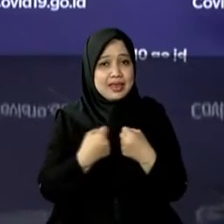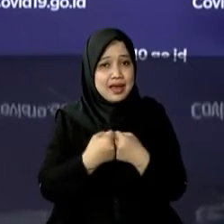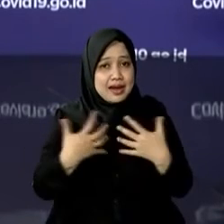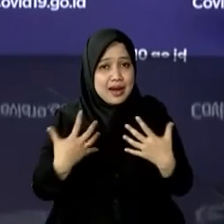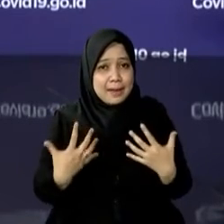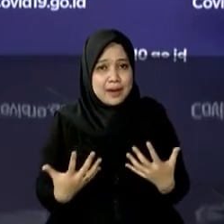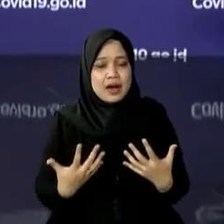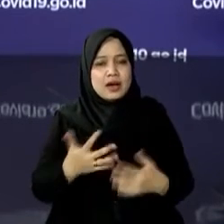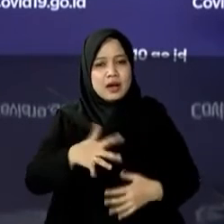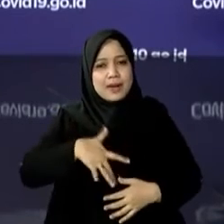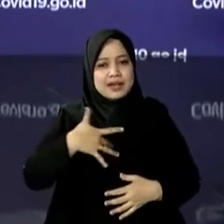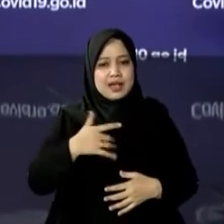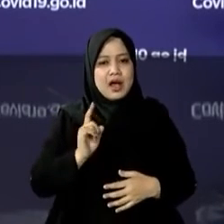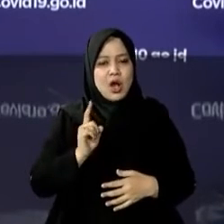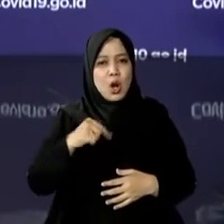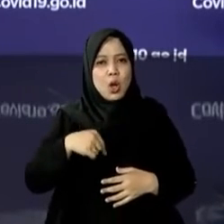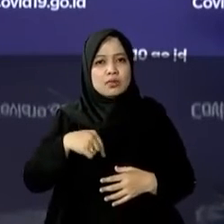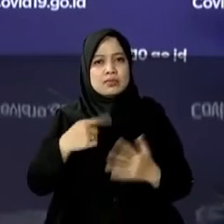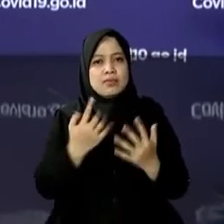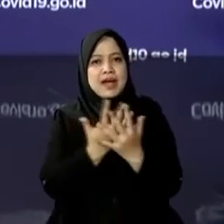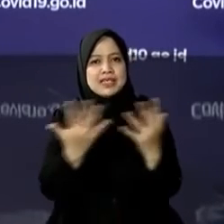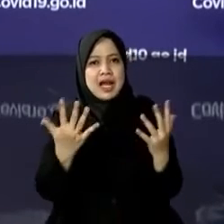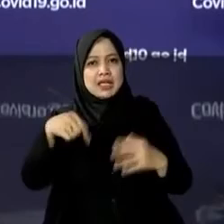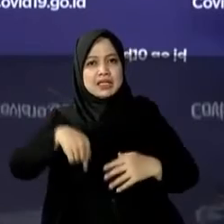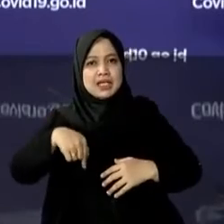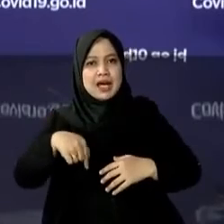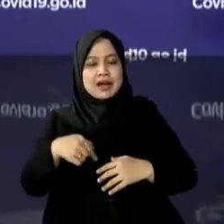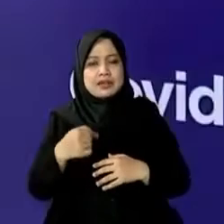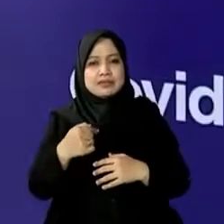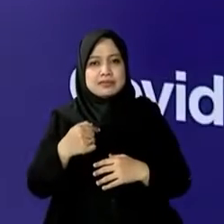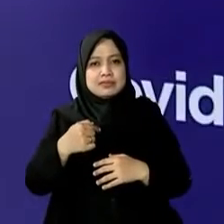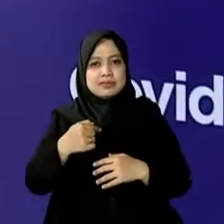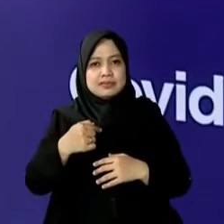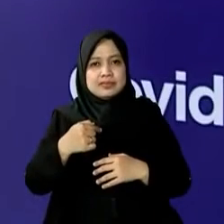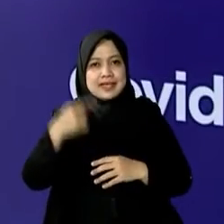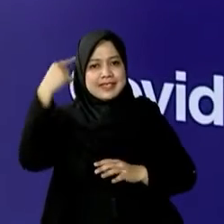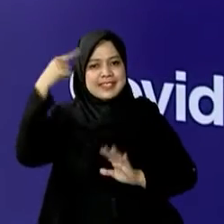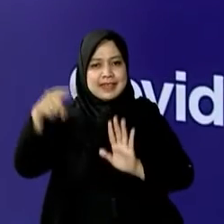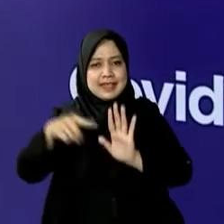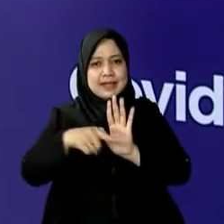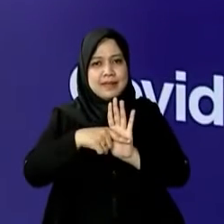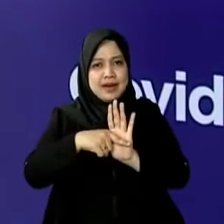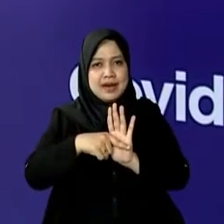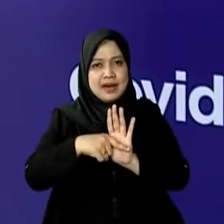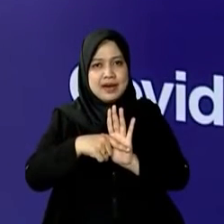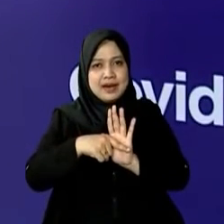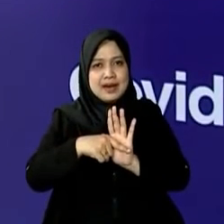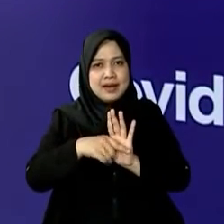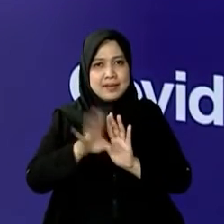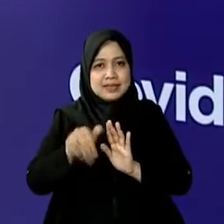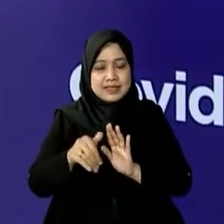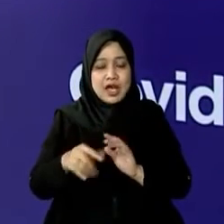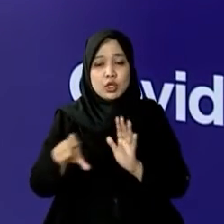adalah masih merasakan bahwa stigma yang paling besar terhadap khususnya relawan ataupun pasir-pasir yang sudah